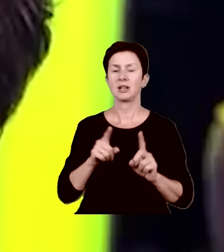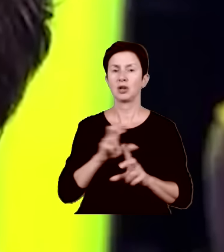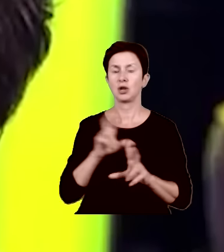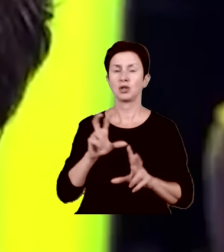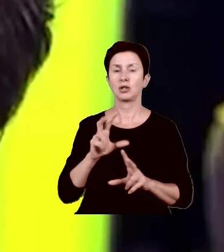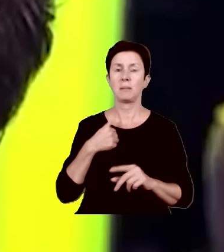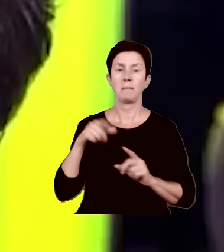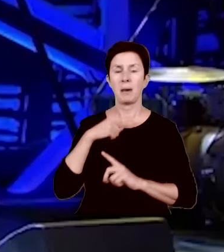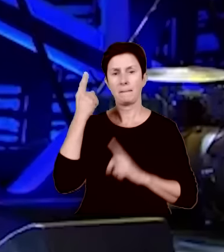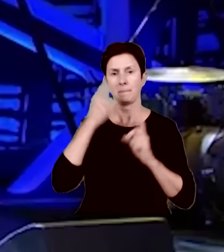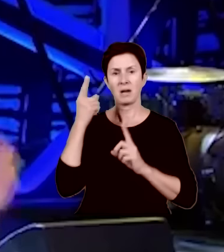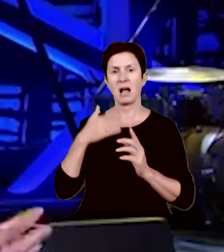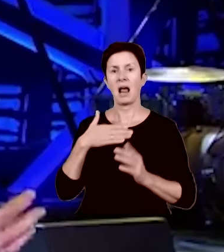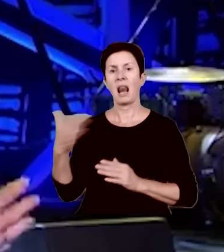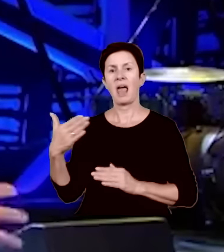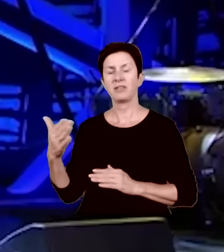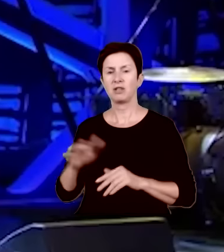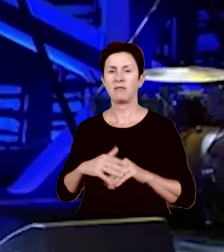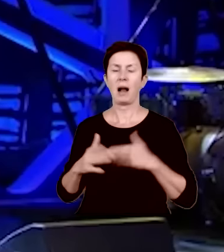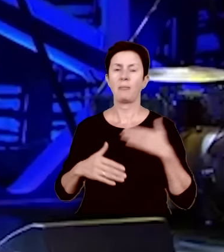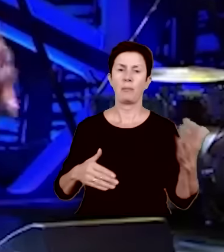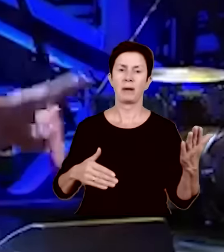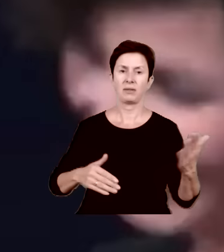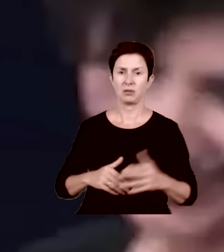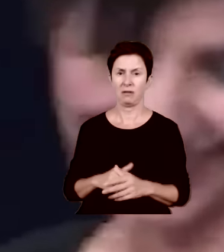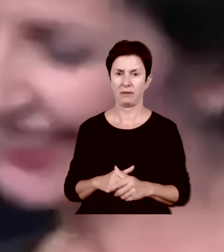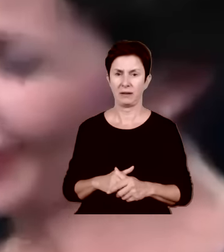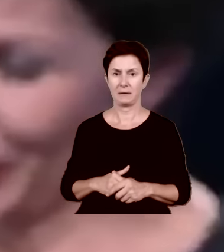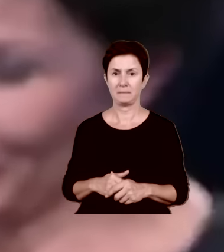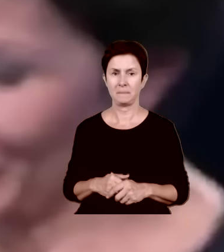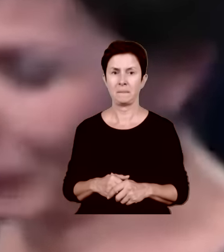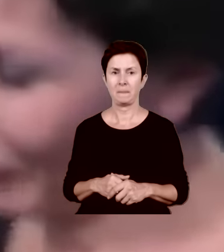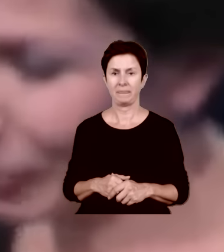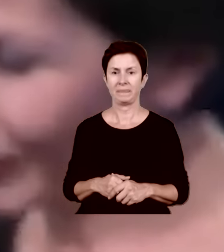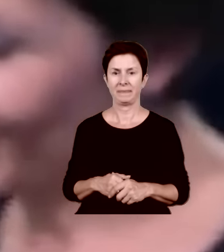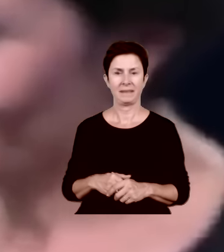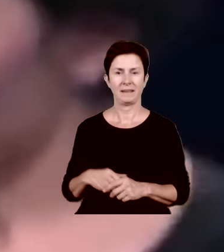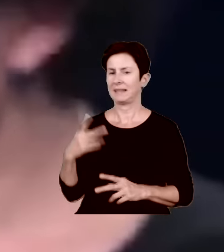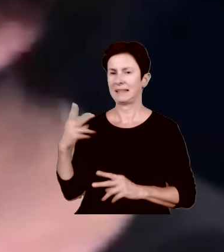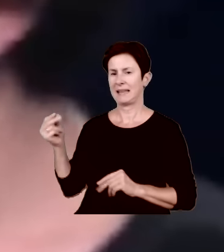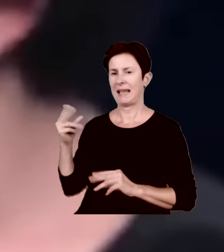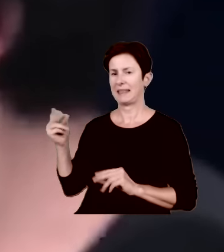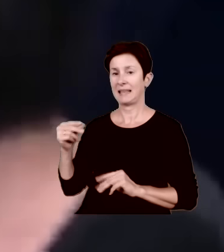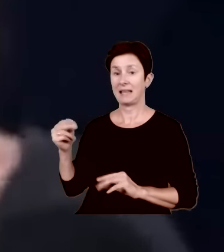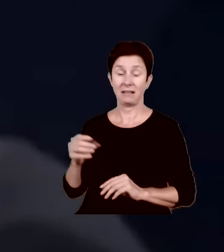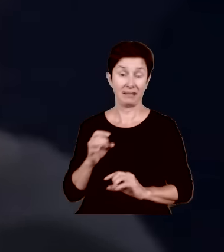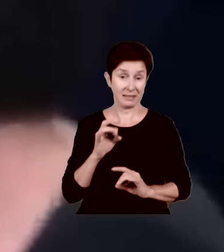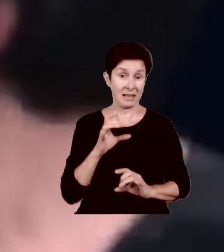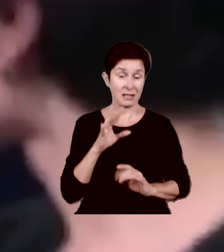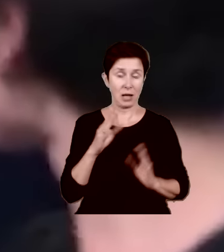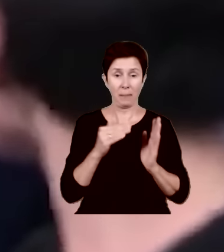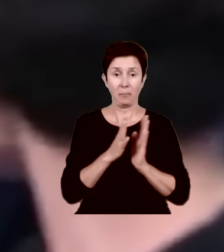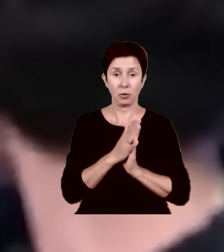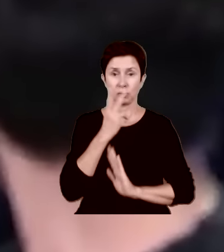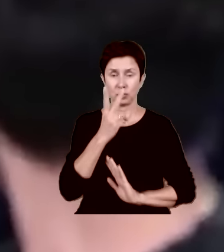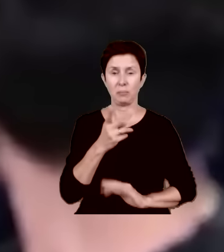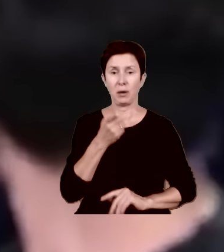poglądy lewicowo-liberalne, czy konserwatywne. Nie. Konserwatywni, ale właśnie o to chodzi. Proszę zwrócić uwagę, że politycy